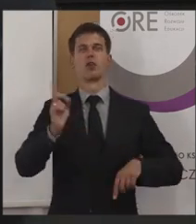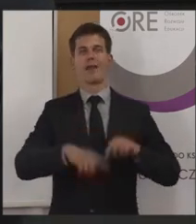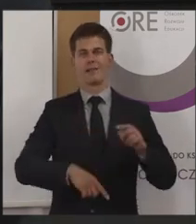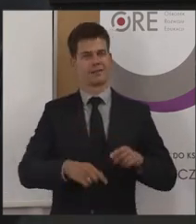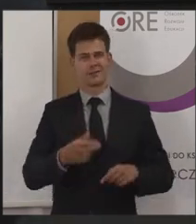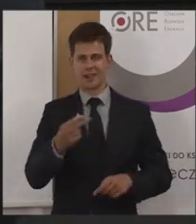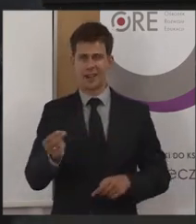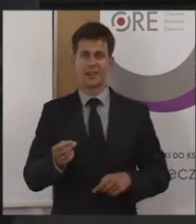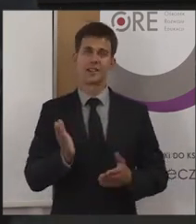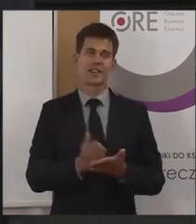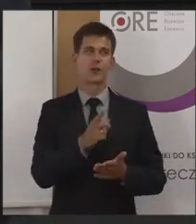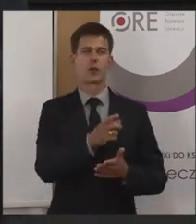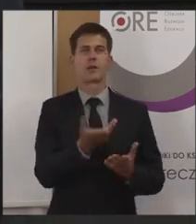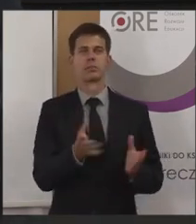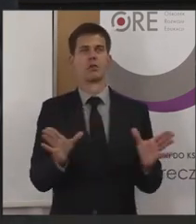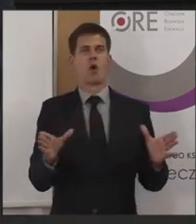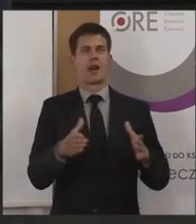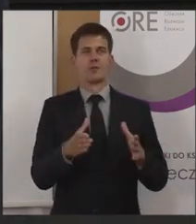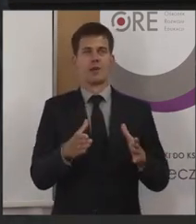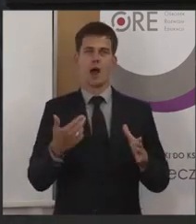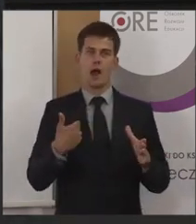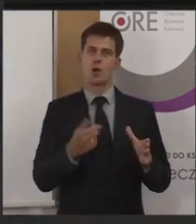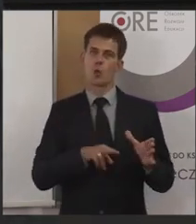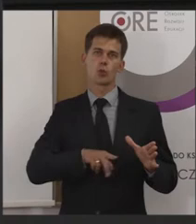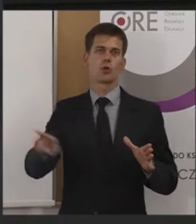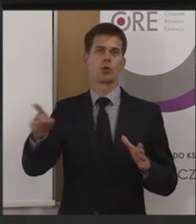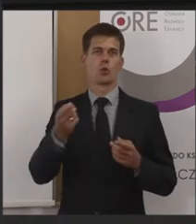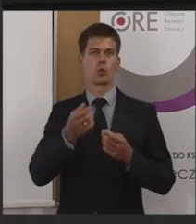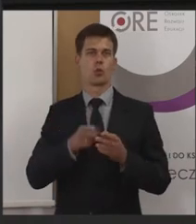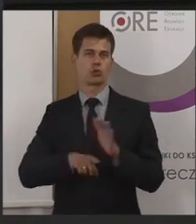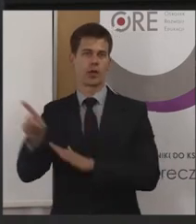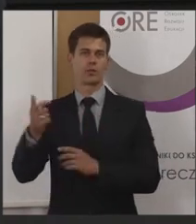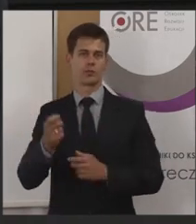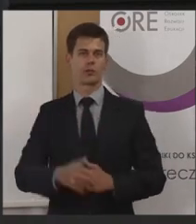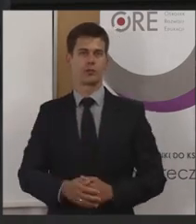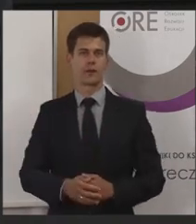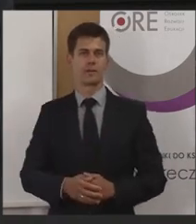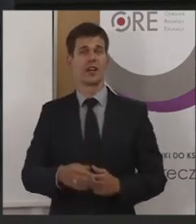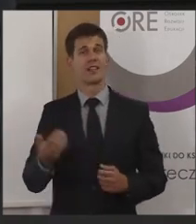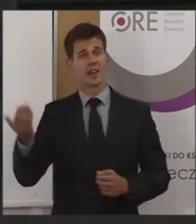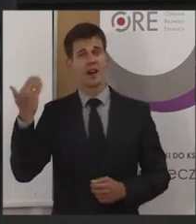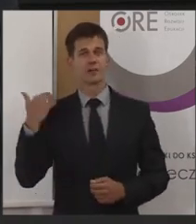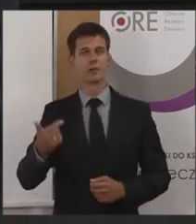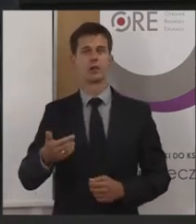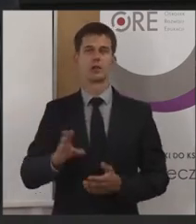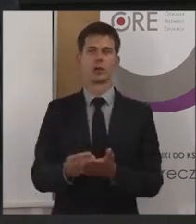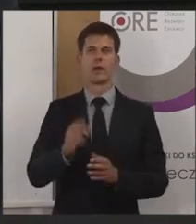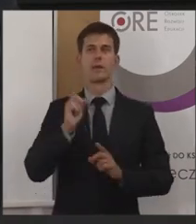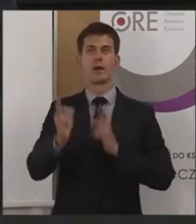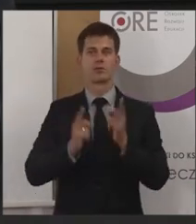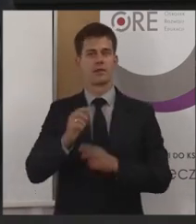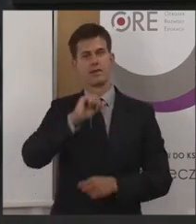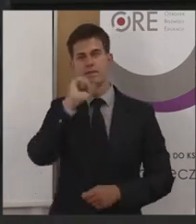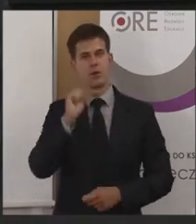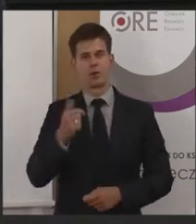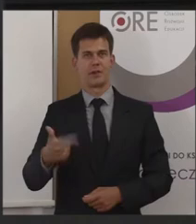że spotkałem nauczycieli w liceum, którzy w ogóle nie byli przygotowani, nie mieli doświadczenia, żeby pomóc